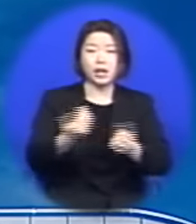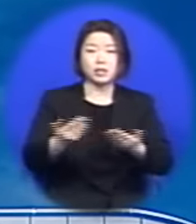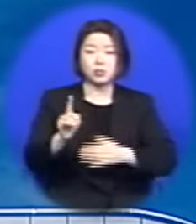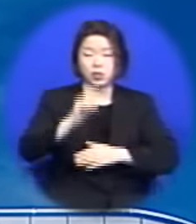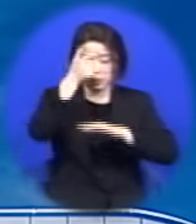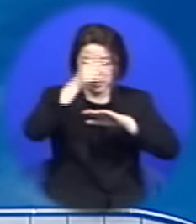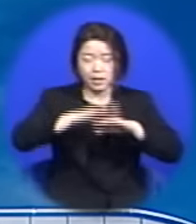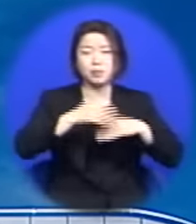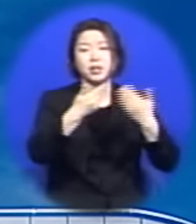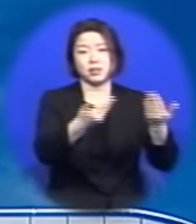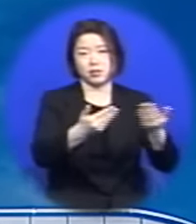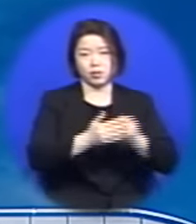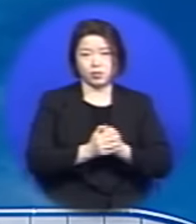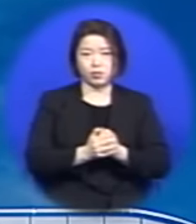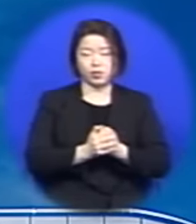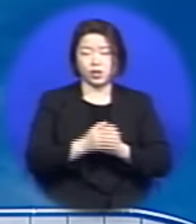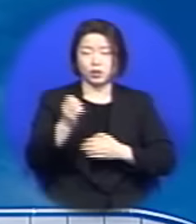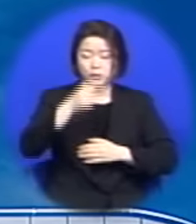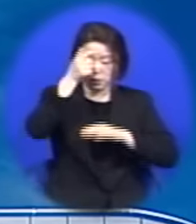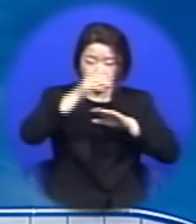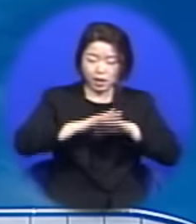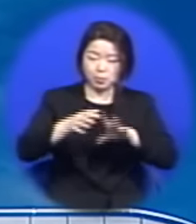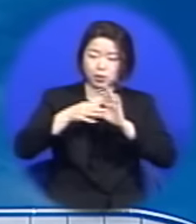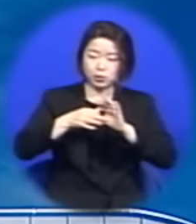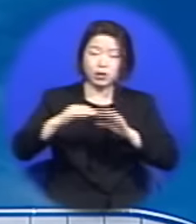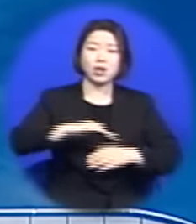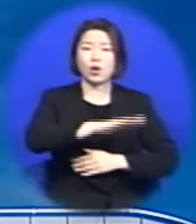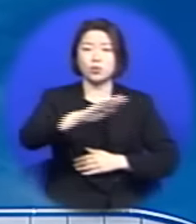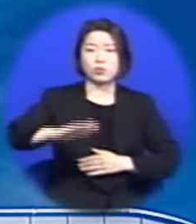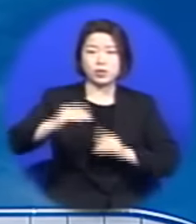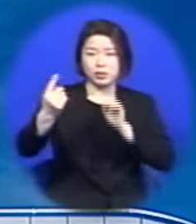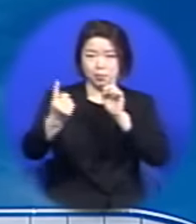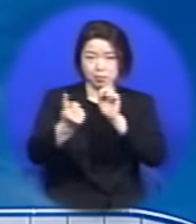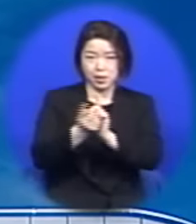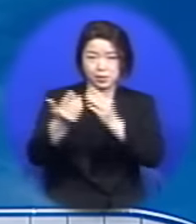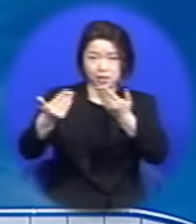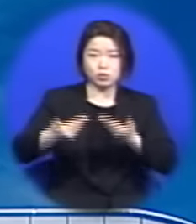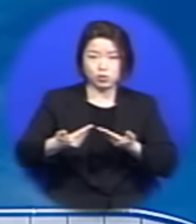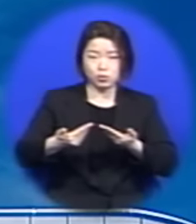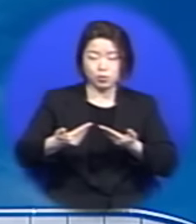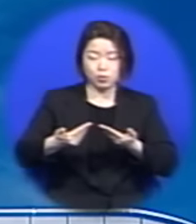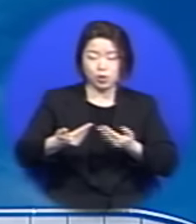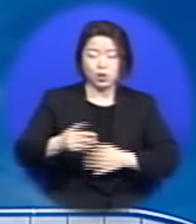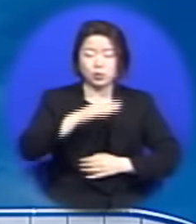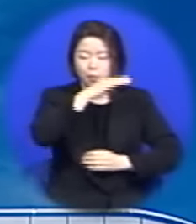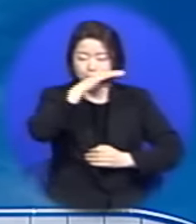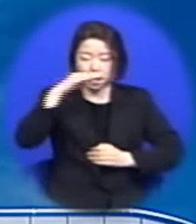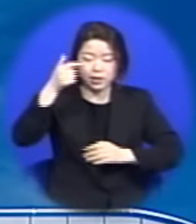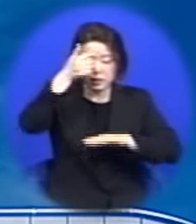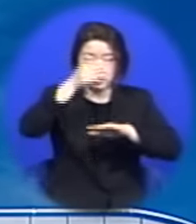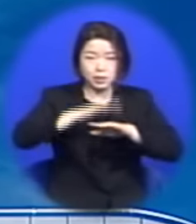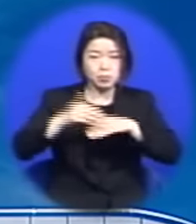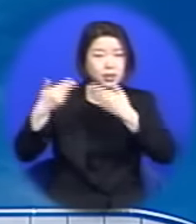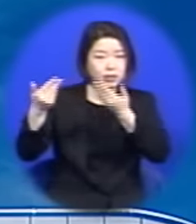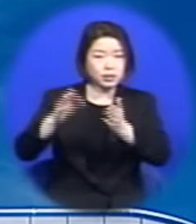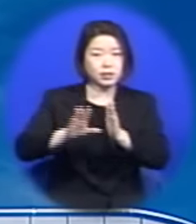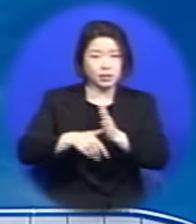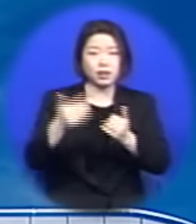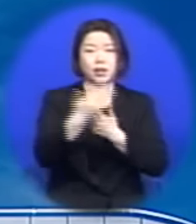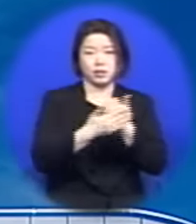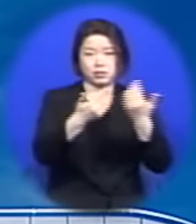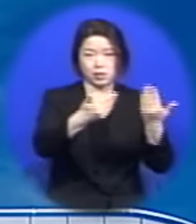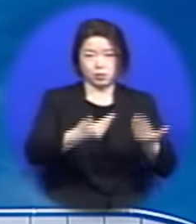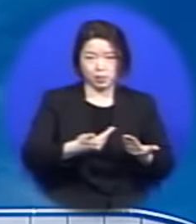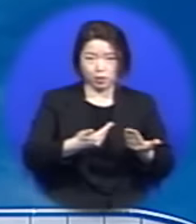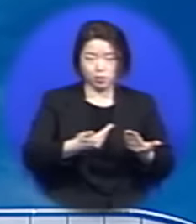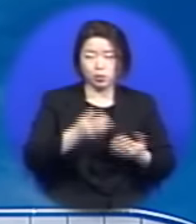예배를 통해서 하나님이 우리를 만나 주시고 그리고 우리가 하나님 앞에 바른 예배를 드리게 될 때에 우리가 은혜도 받고